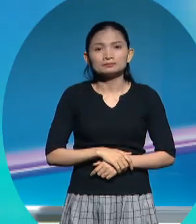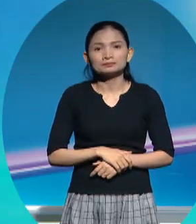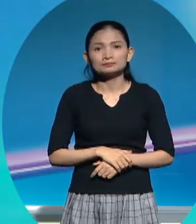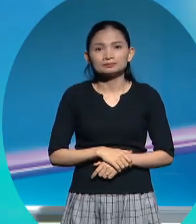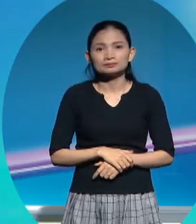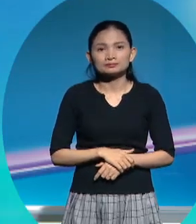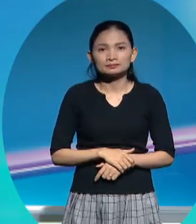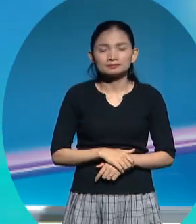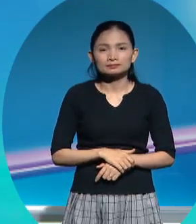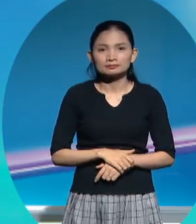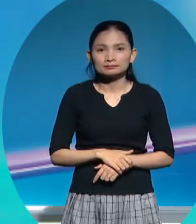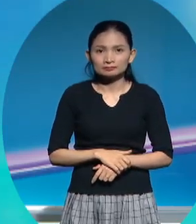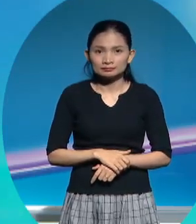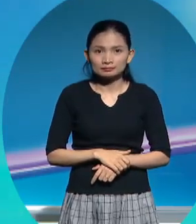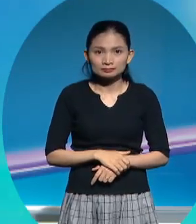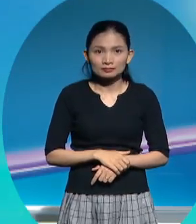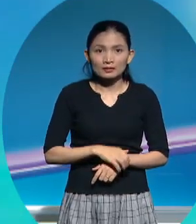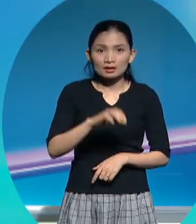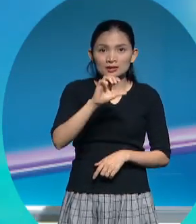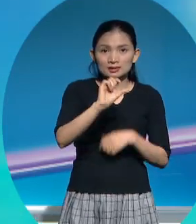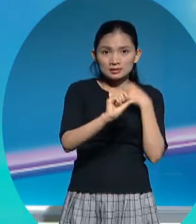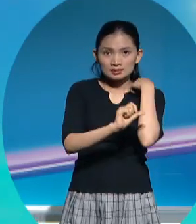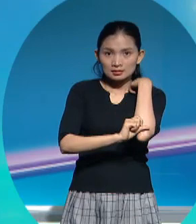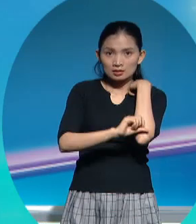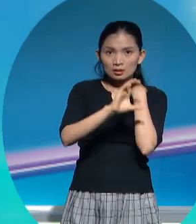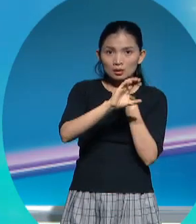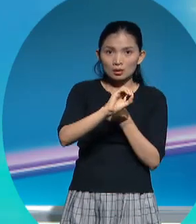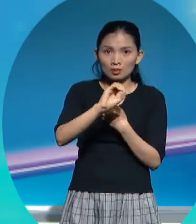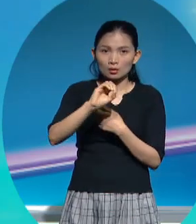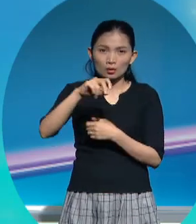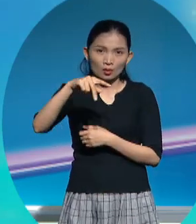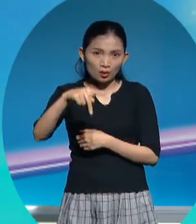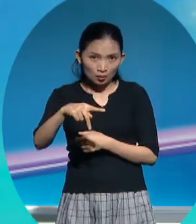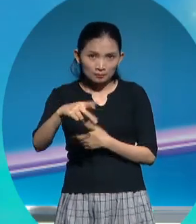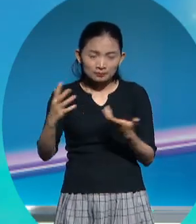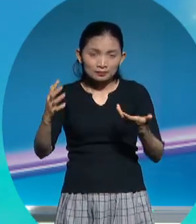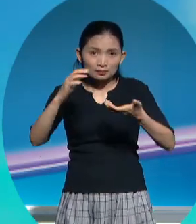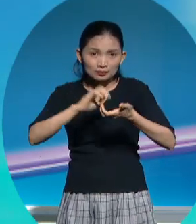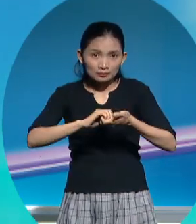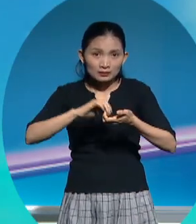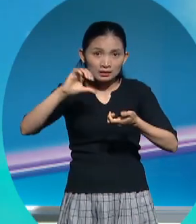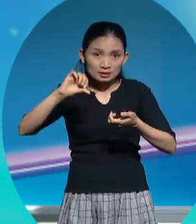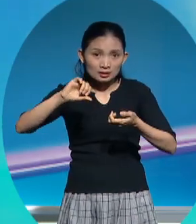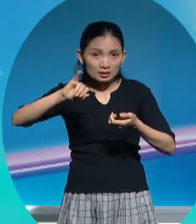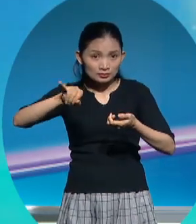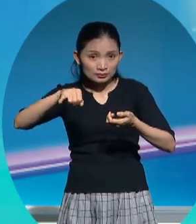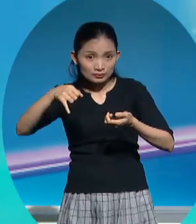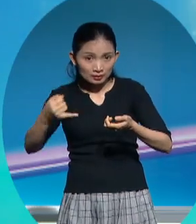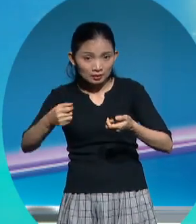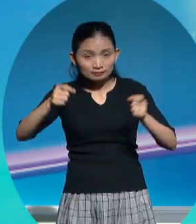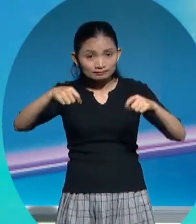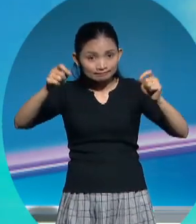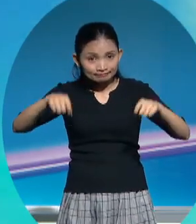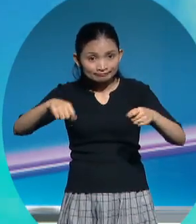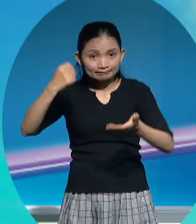Liên hiệp Hợp tác xã Thương mại Thành phố Hồ Chí Minh Sài Gòn Co-op và tập đoàn CJ đã ký kết thỏa thuận hợp tác chiến lược. Theo đó, hai bên cùng nhau xây dựng hệ